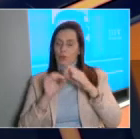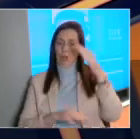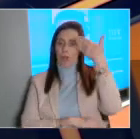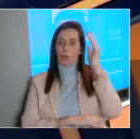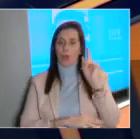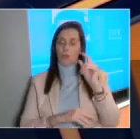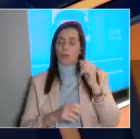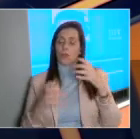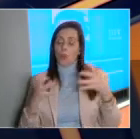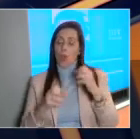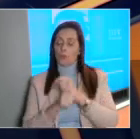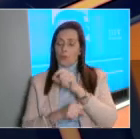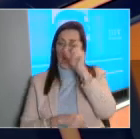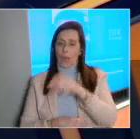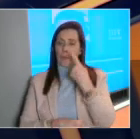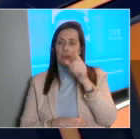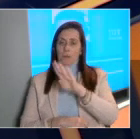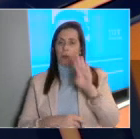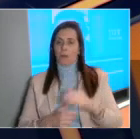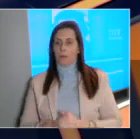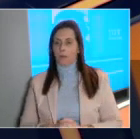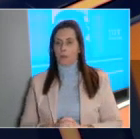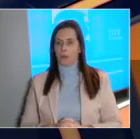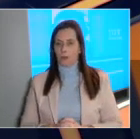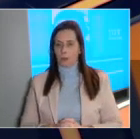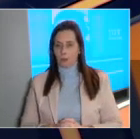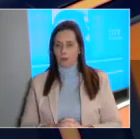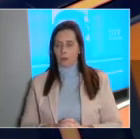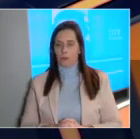המדינה, היא תנועה שעובדת בשביל בן אדם אחד, בנימין נתניהו. וואלה, ככה היא